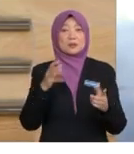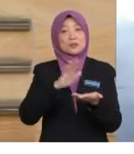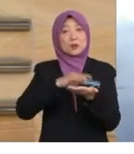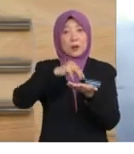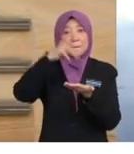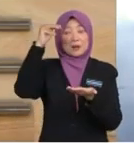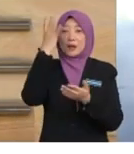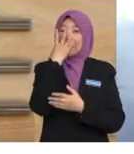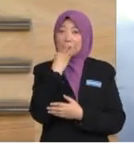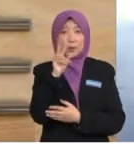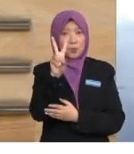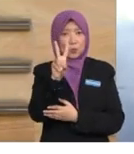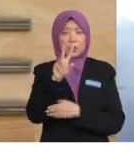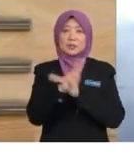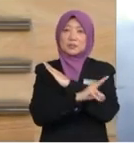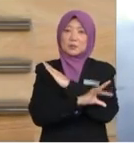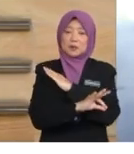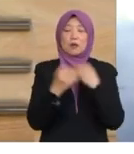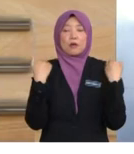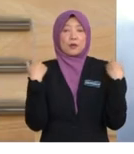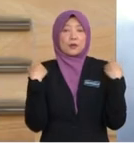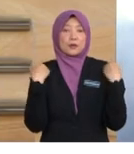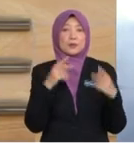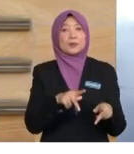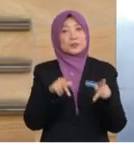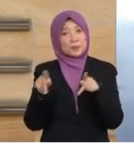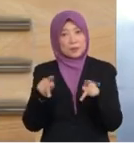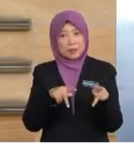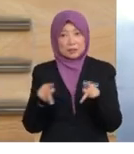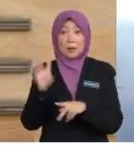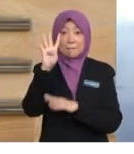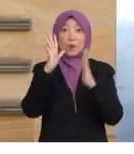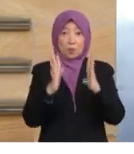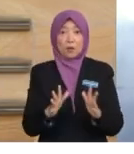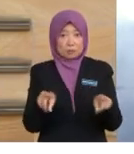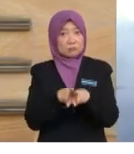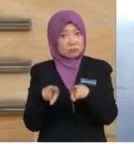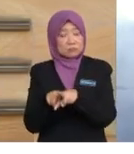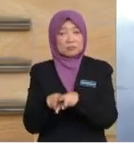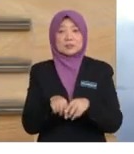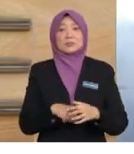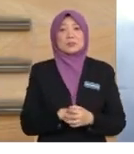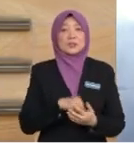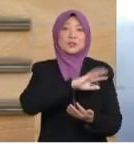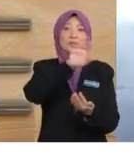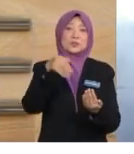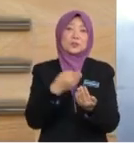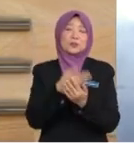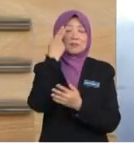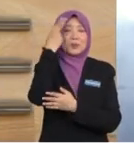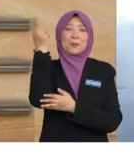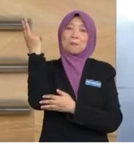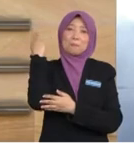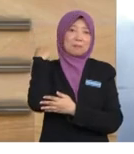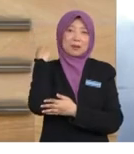Terima kasih. Kita ada adik Haziq, adik Emir, adik Fazrullah, adik Adam. Kesemuanya hebat-hebat